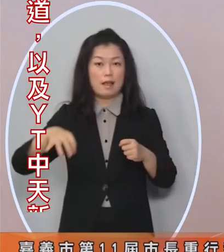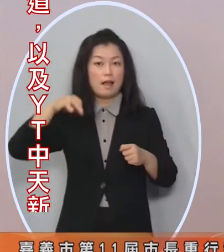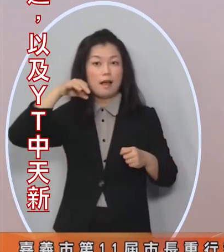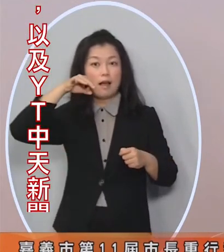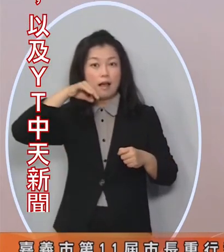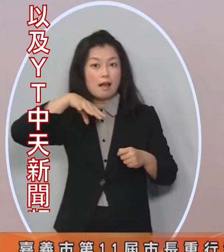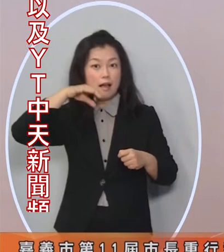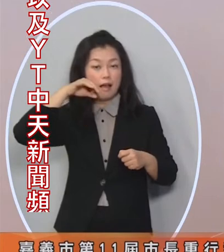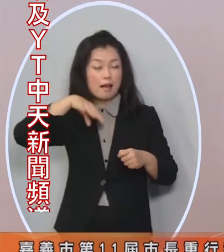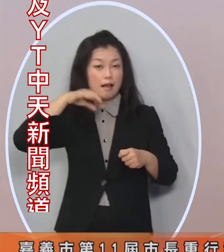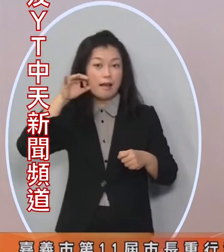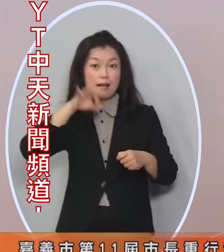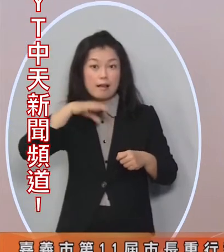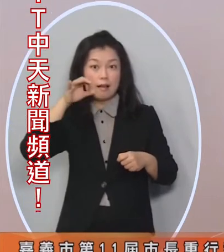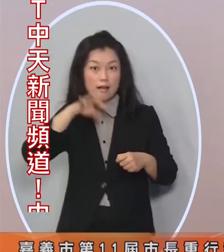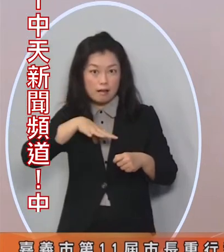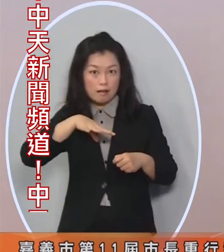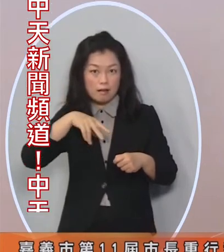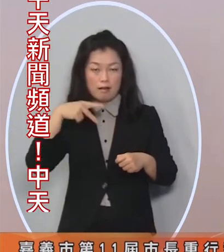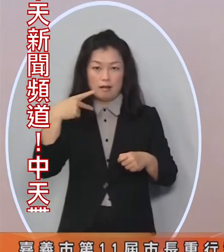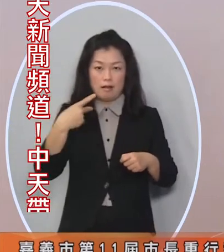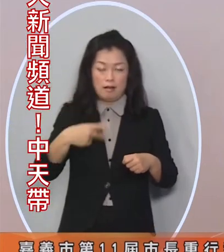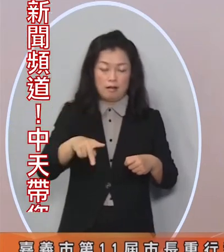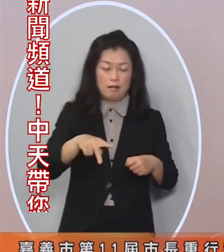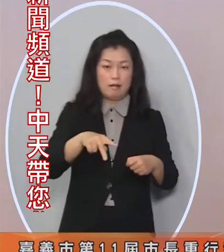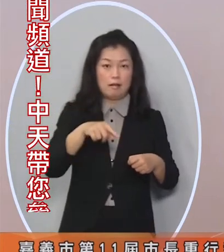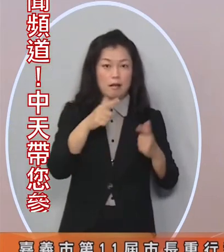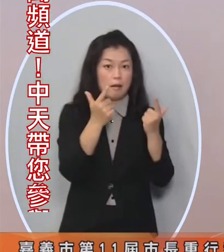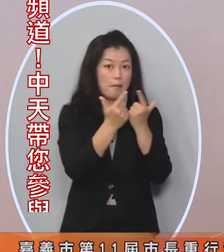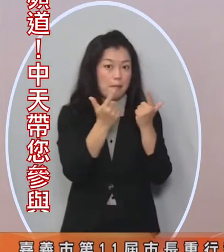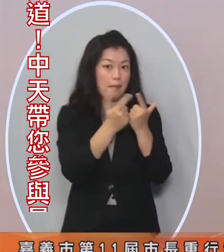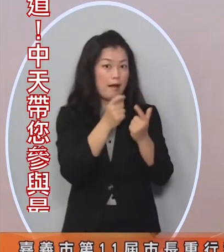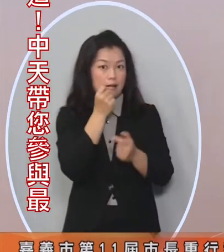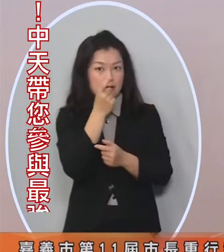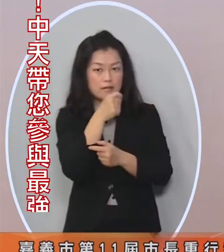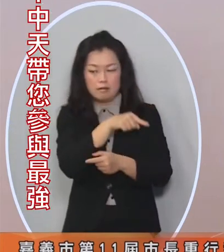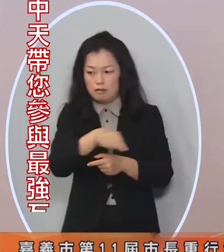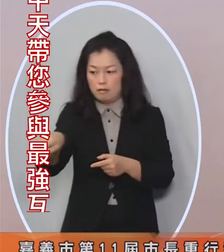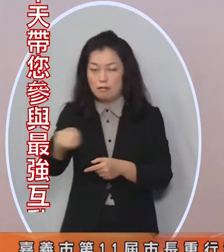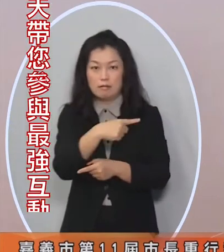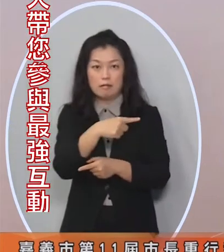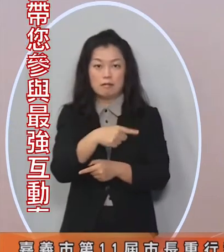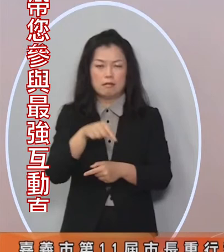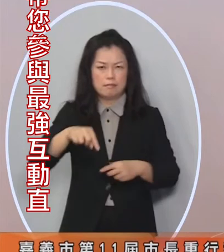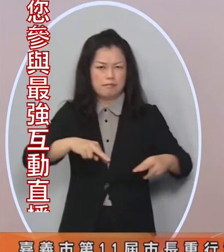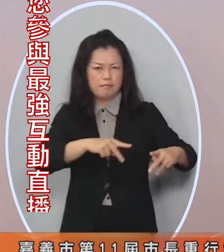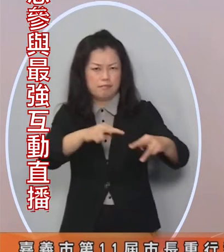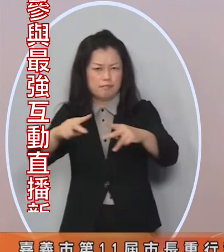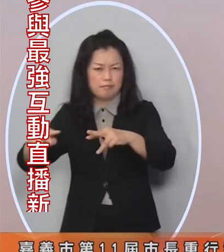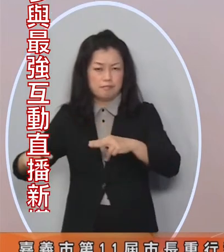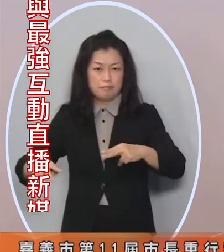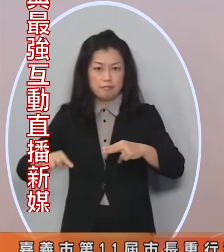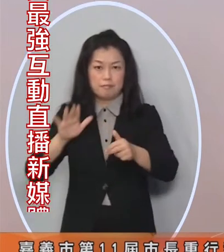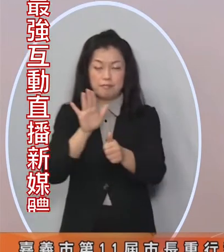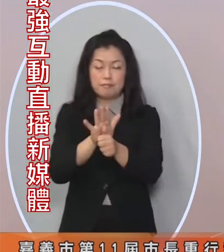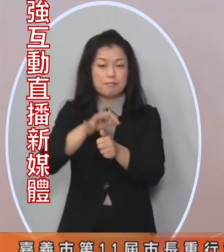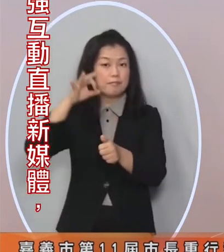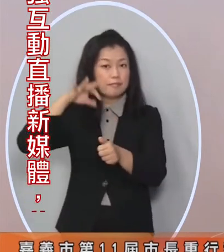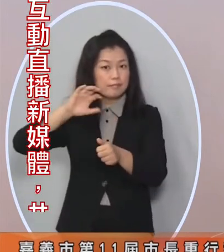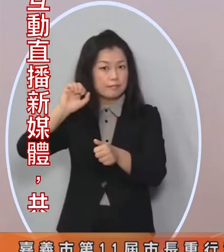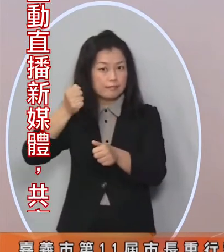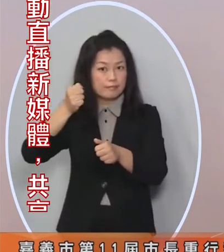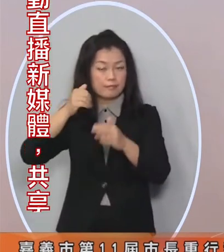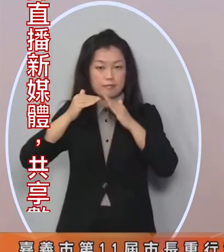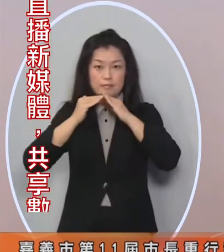北台南，在这里呢，我们可以看到不断的提升。我们要打造嘉义市的定位，就是台